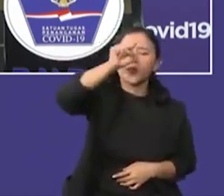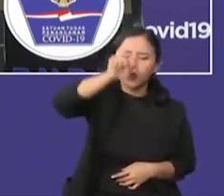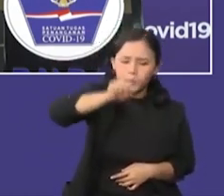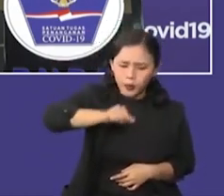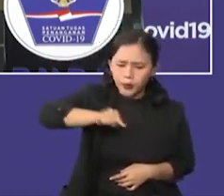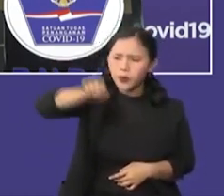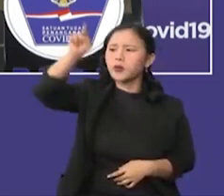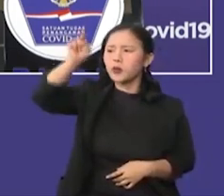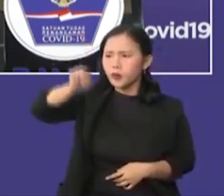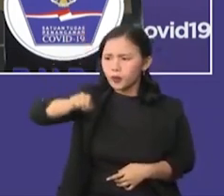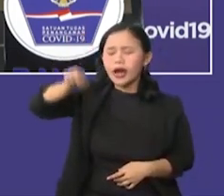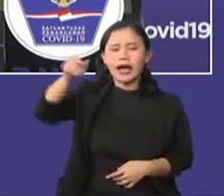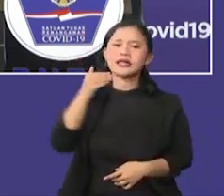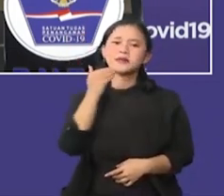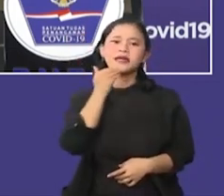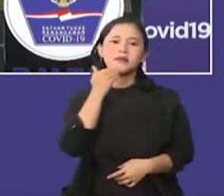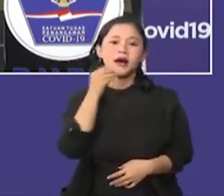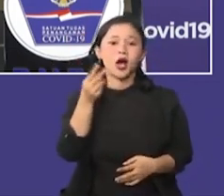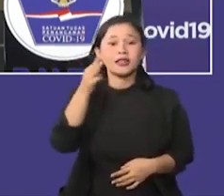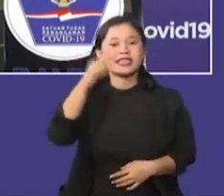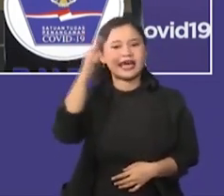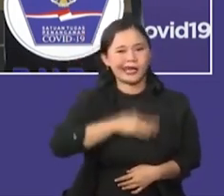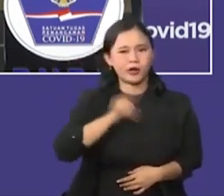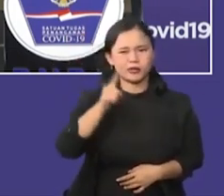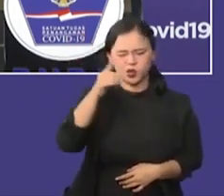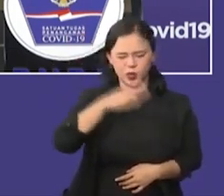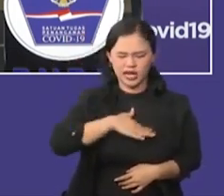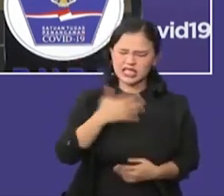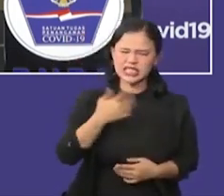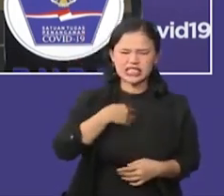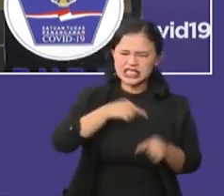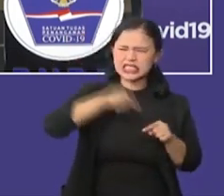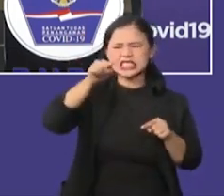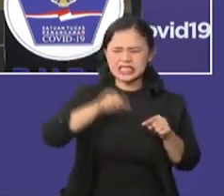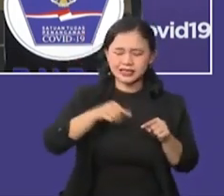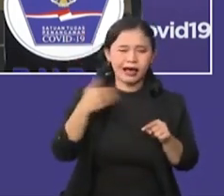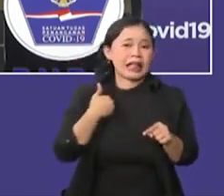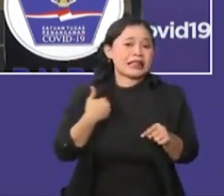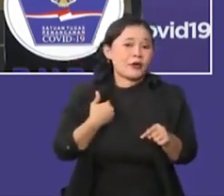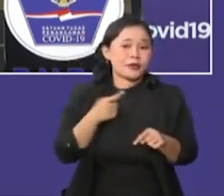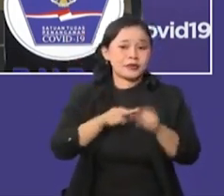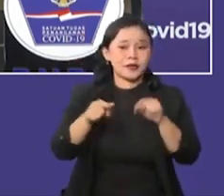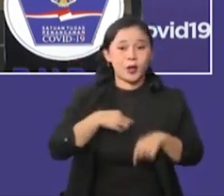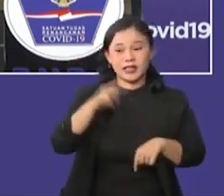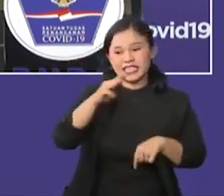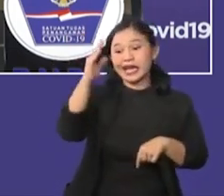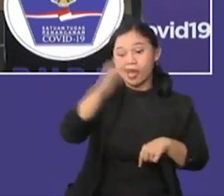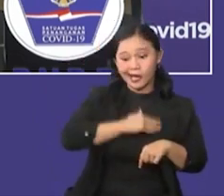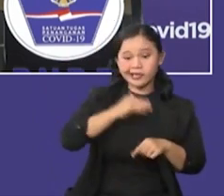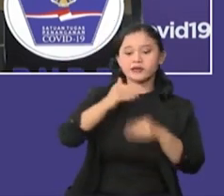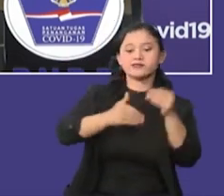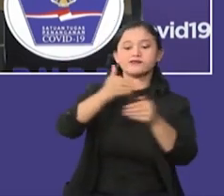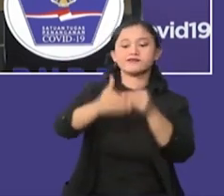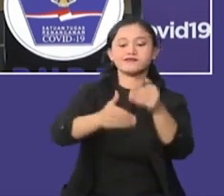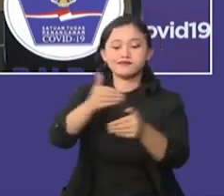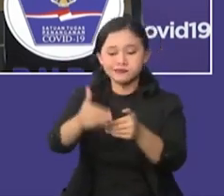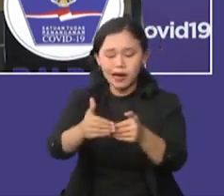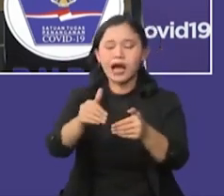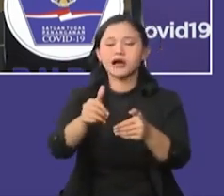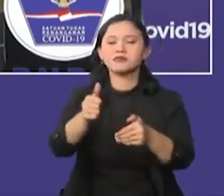sempurna atau lebih mudah karena terjadinya peningkatan dan penurunan kasus kalau dilakukannya